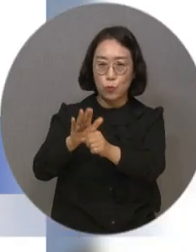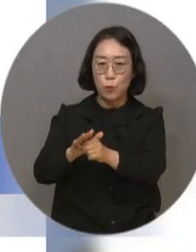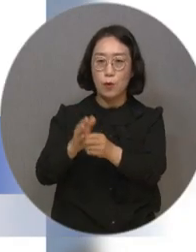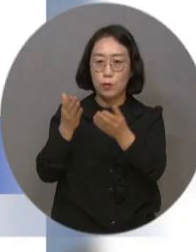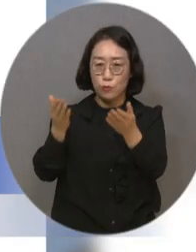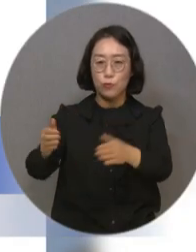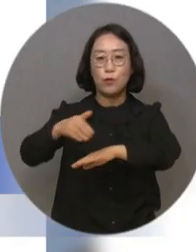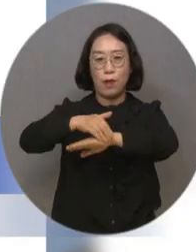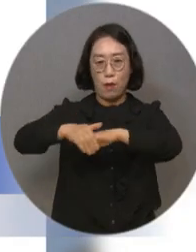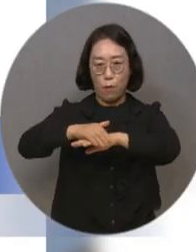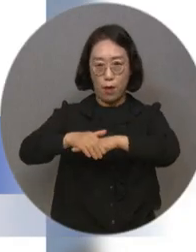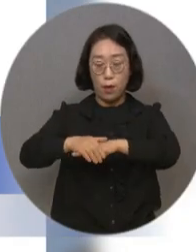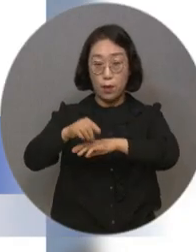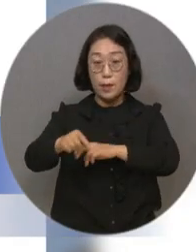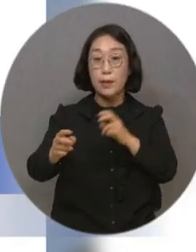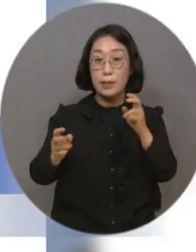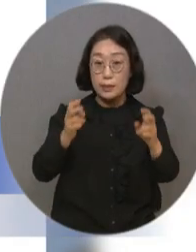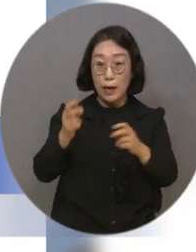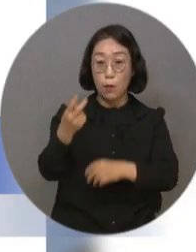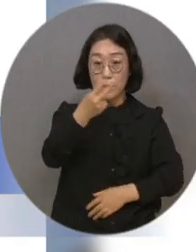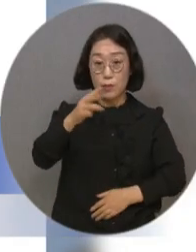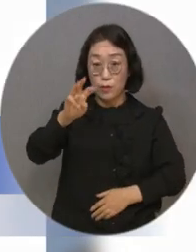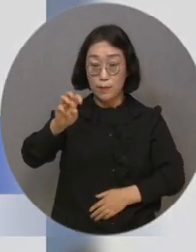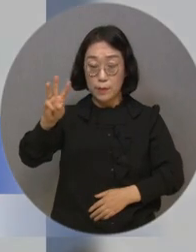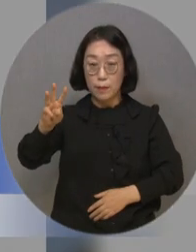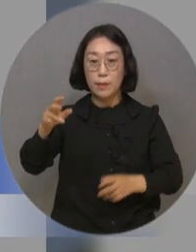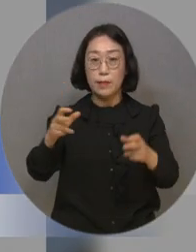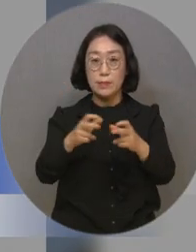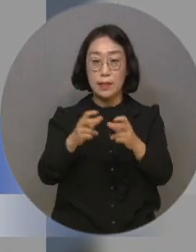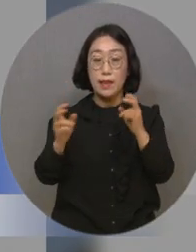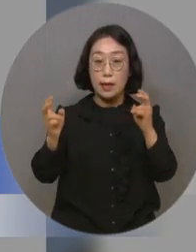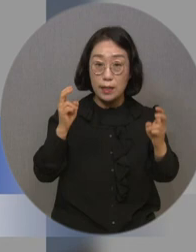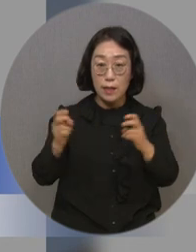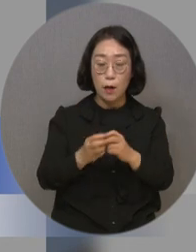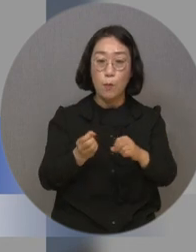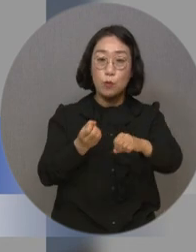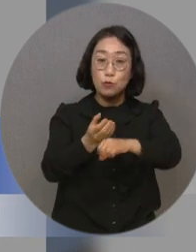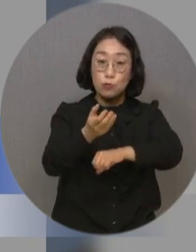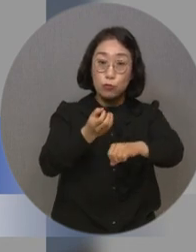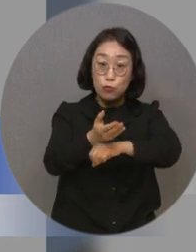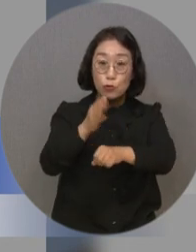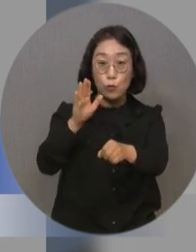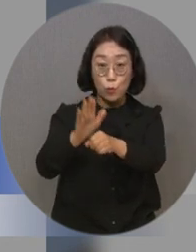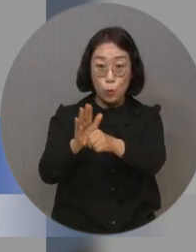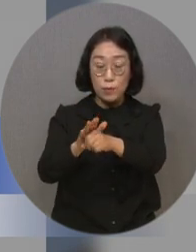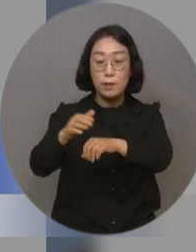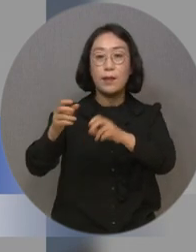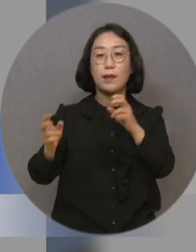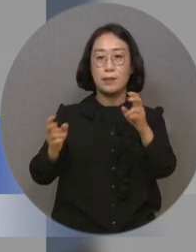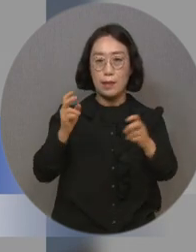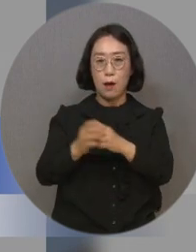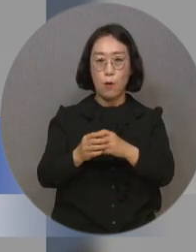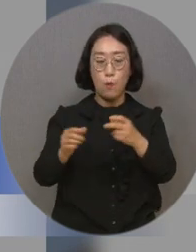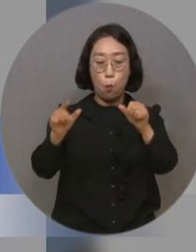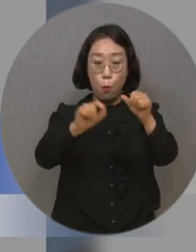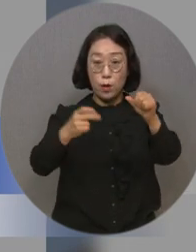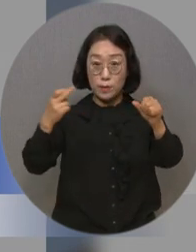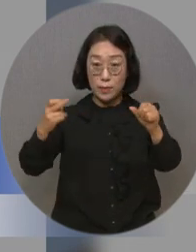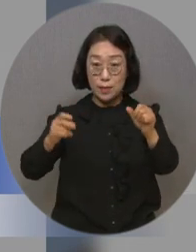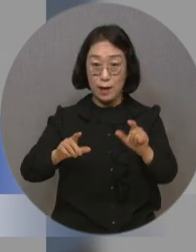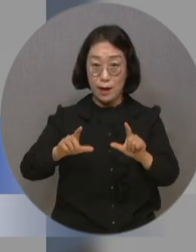이번 사업은 2023년 장행기업 수출 마케팅 지원사업으로 다음 달 12일까지